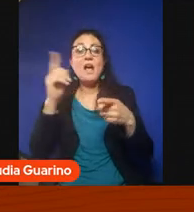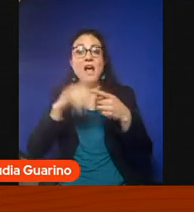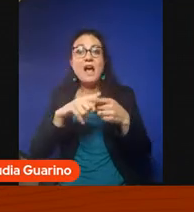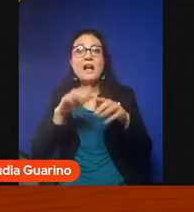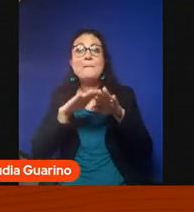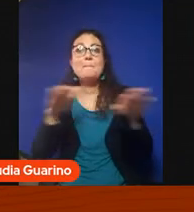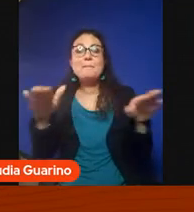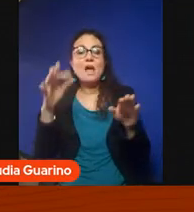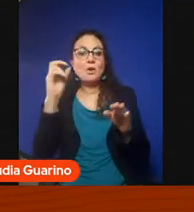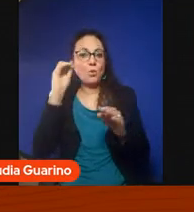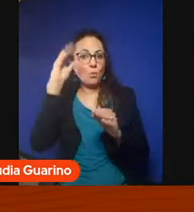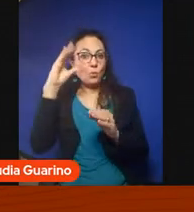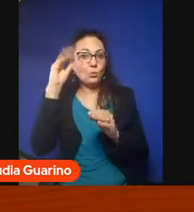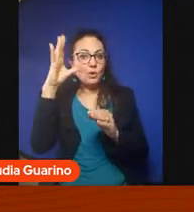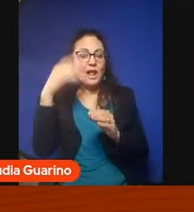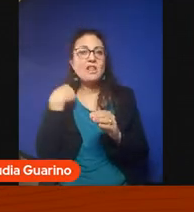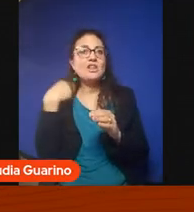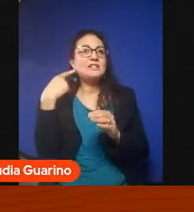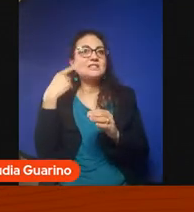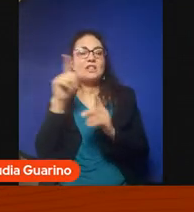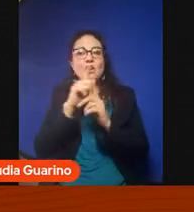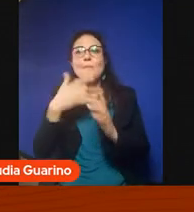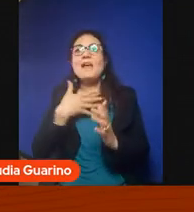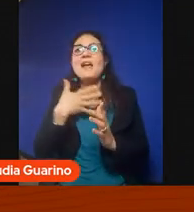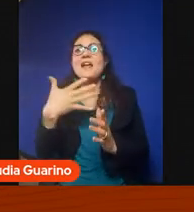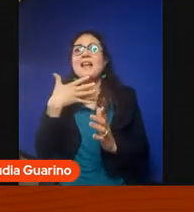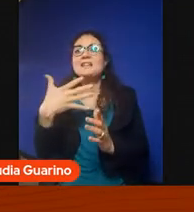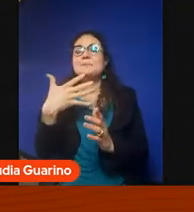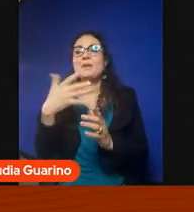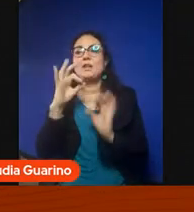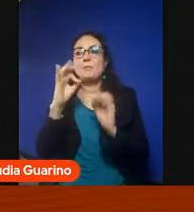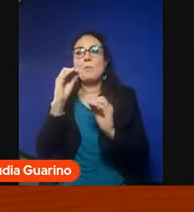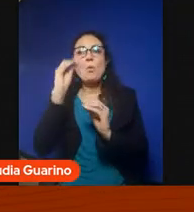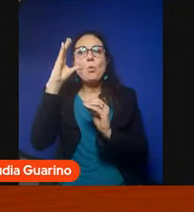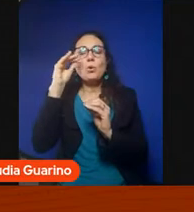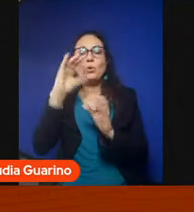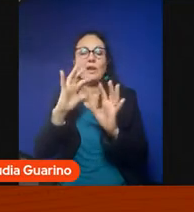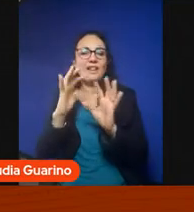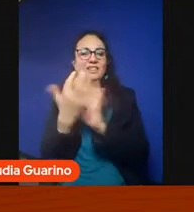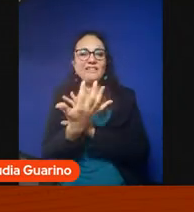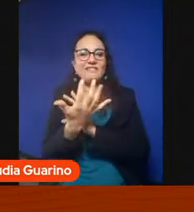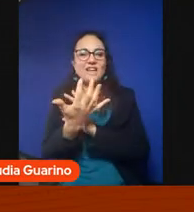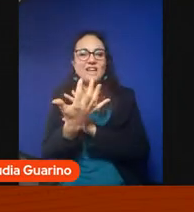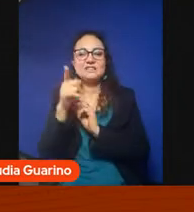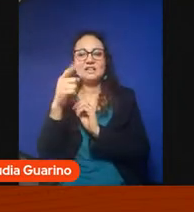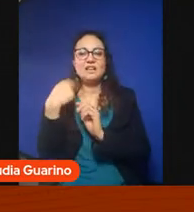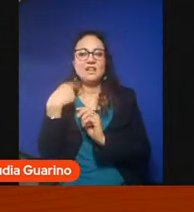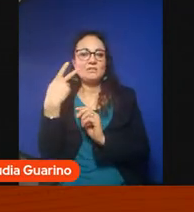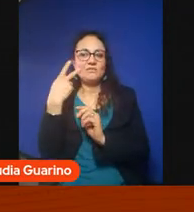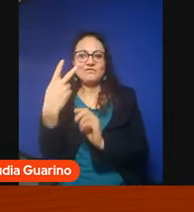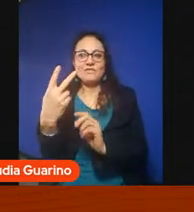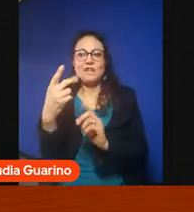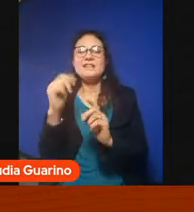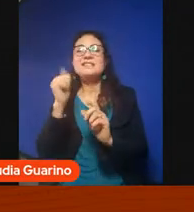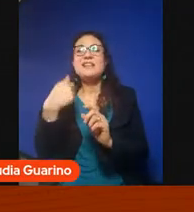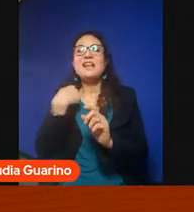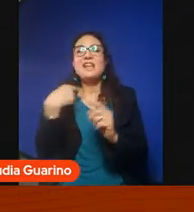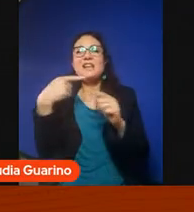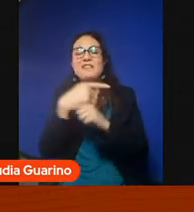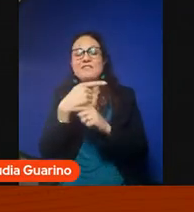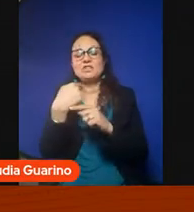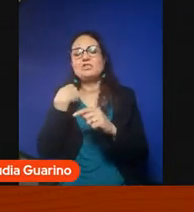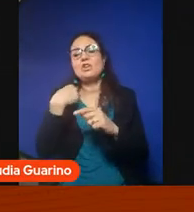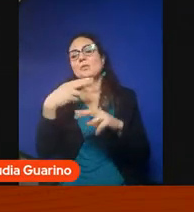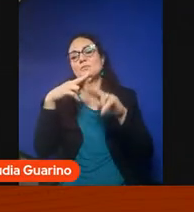io respiro un'aria diversa, una cultura diversa, ma se invece tutto il mio tempo passato, supponiamo a